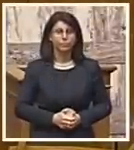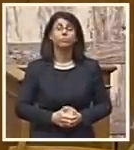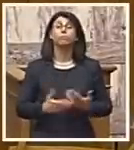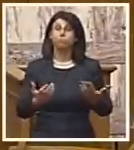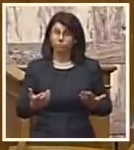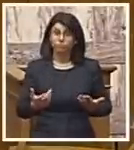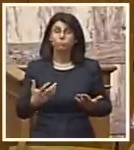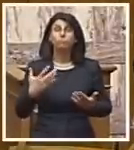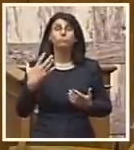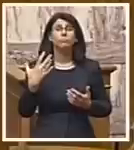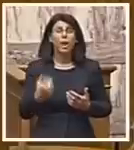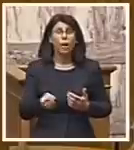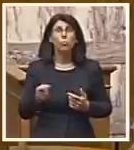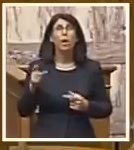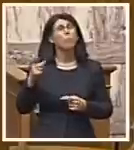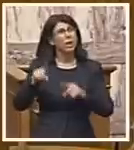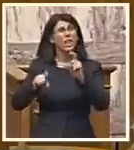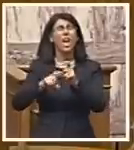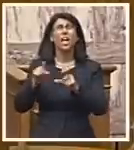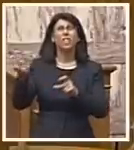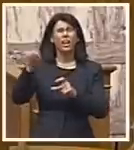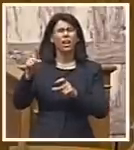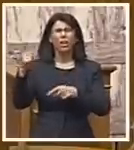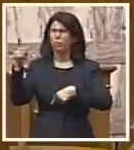Έχουμε την κακοφωνία των εταίρων μας, όπως και αποφάσεις